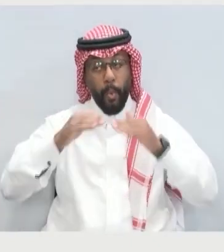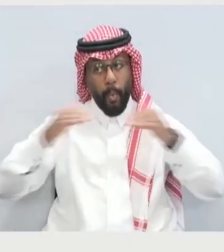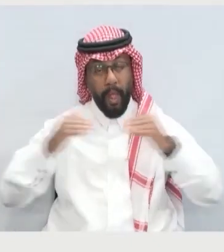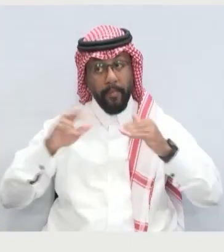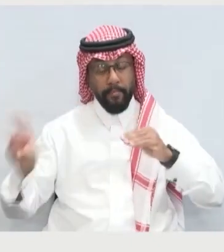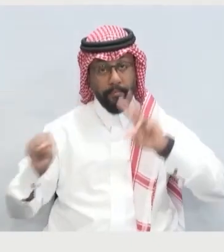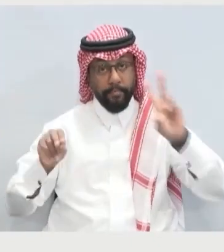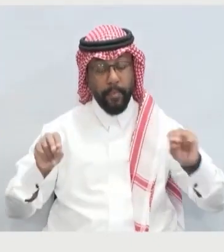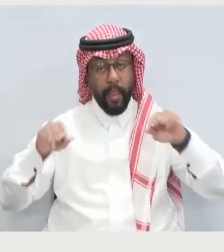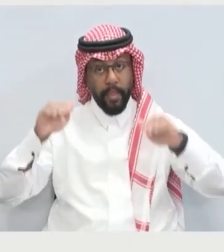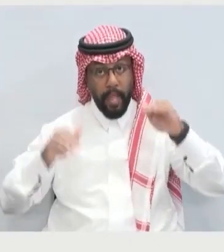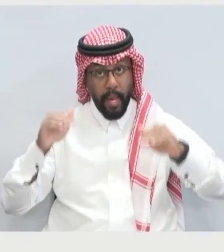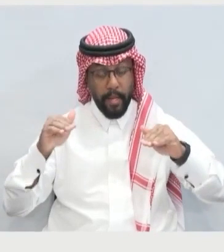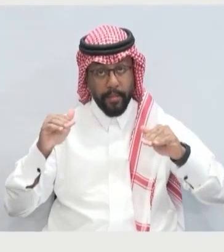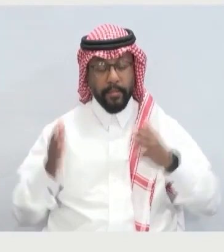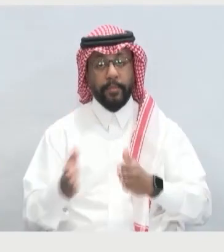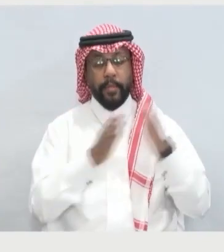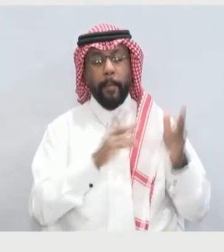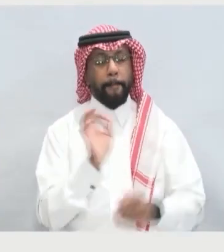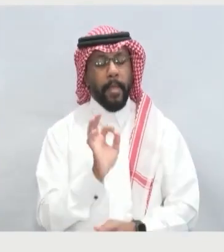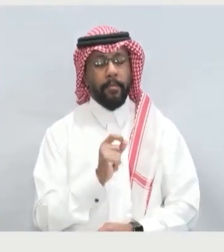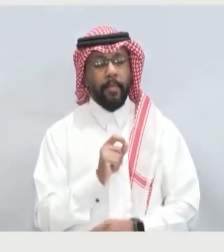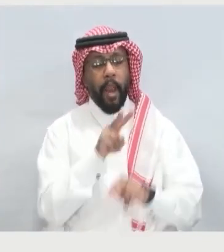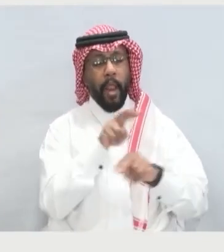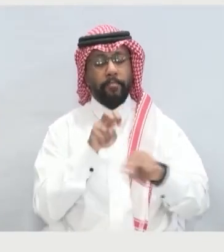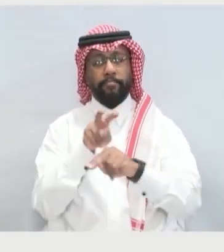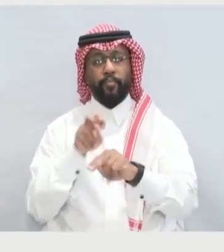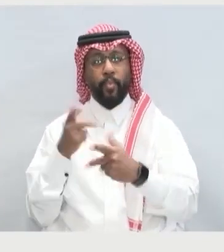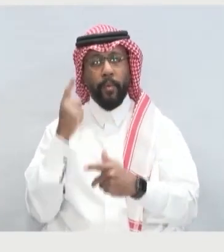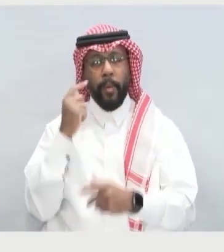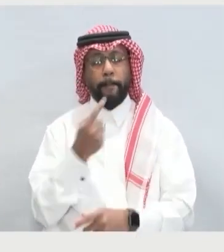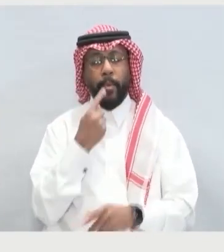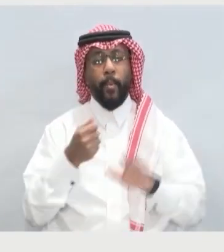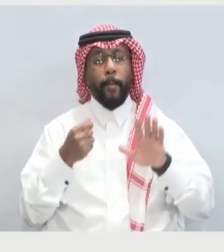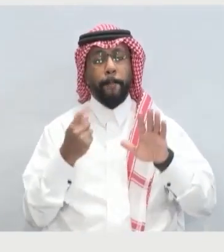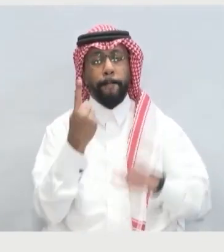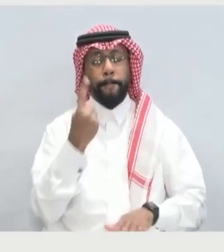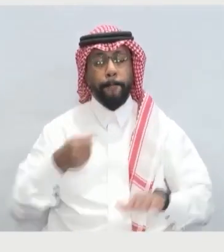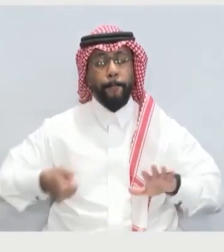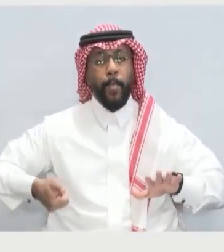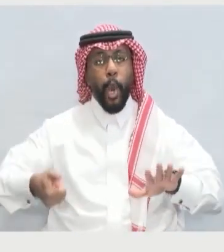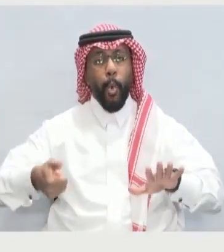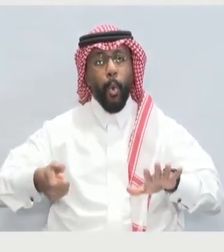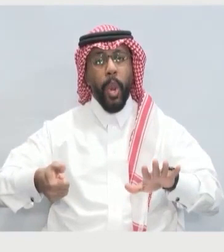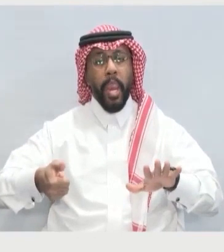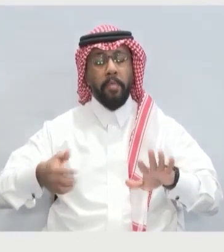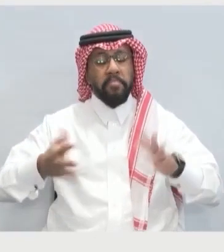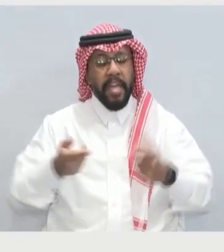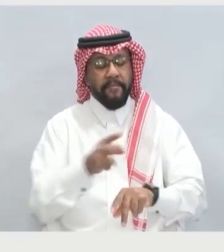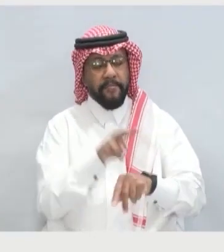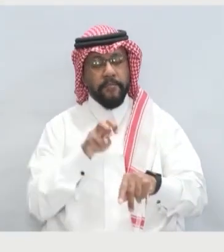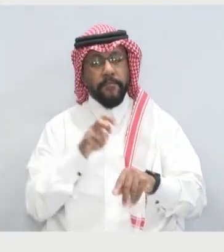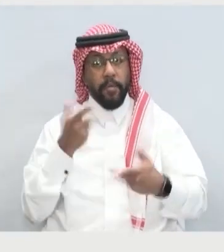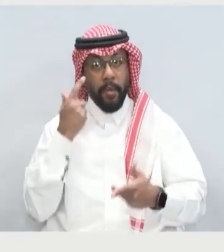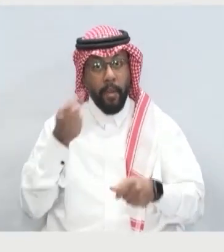ذكرنا لو كان لدينا التزامات بقيمه مليون ريال مثلا واجمالي راس المال او